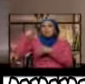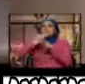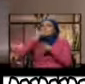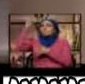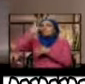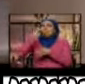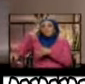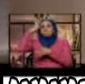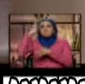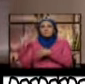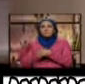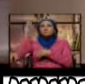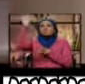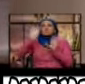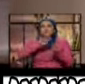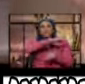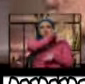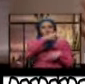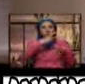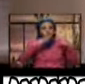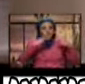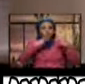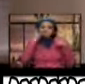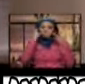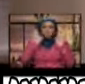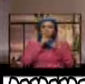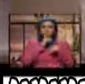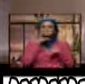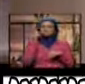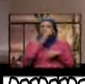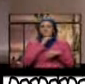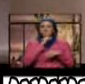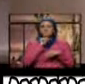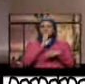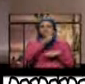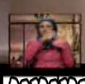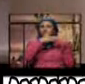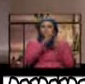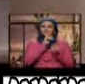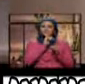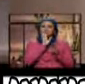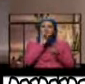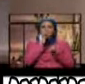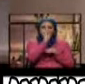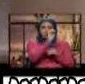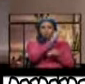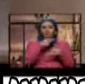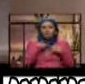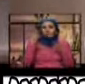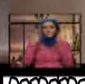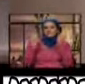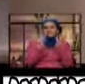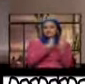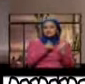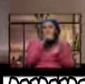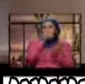الله. بقول والله طيب ما هو عامل لكل شويه اروح يكلمني كلام ساعه عن ابويا، طب اروح ولا ما اروحش؟ طب الرسول